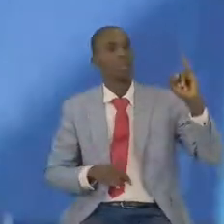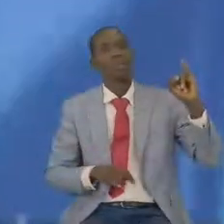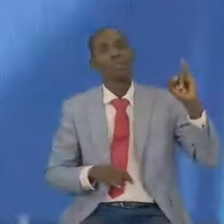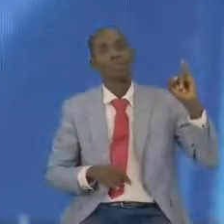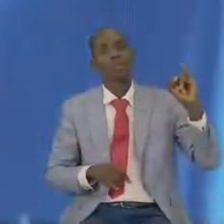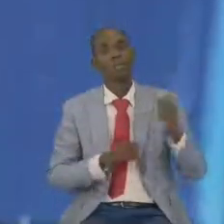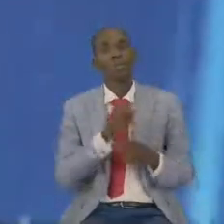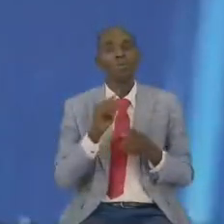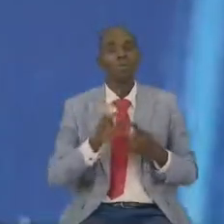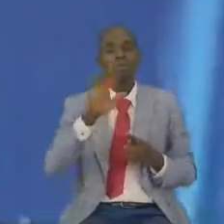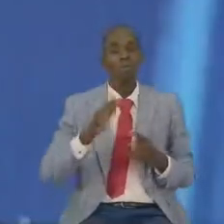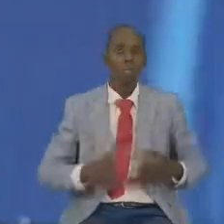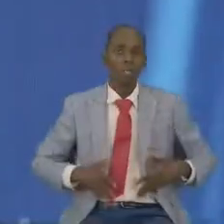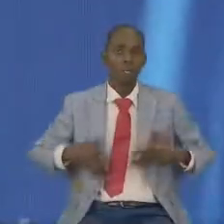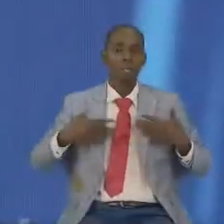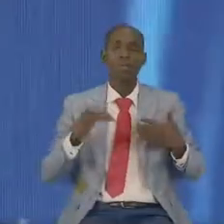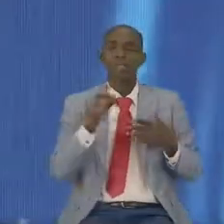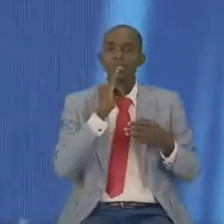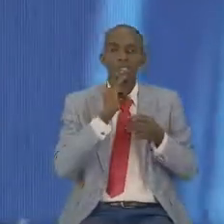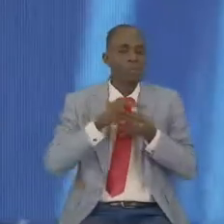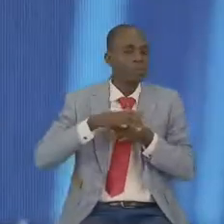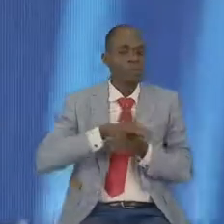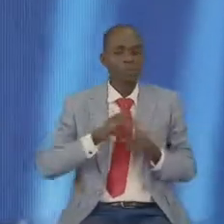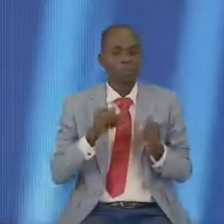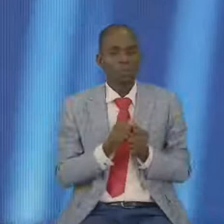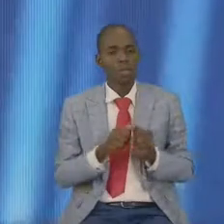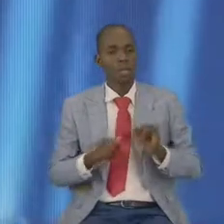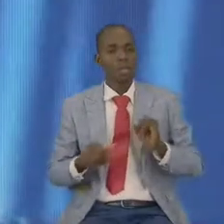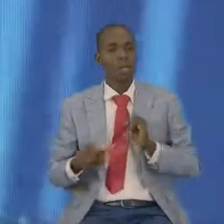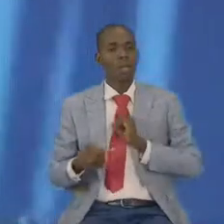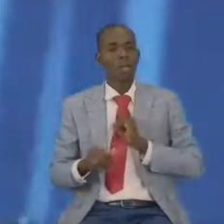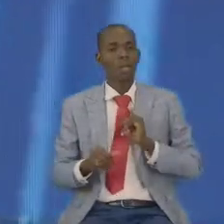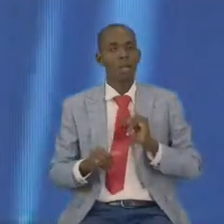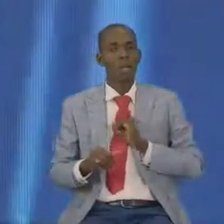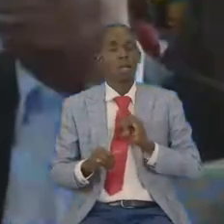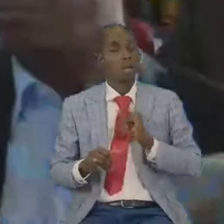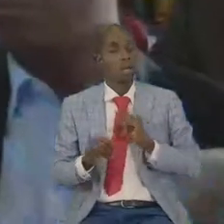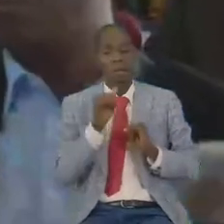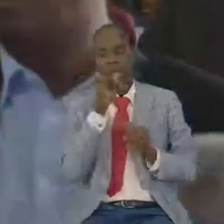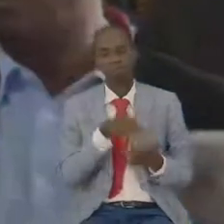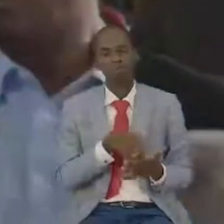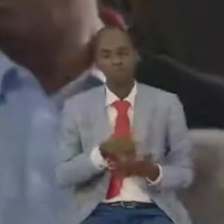Quand ta vie est occupée par le moi, je suis faible,